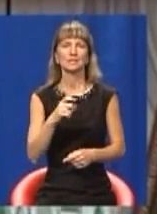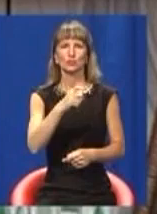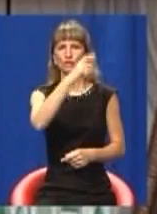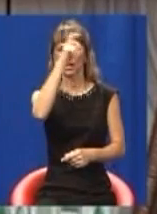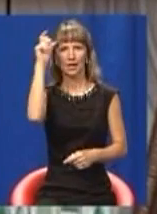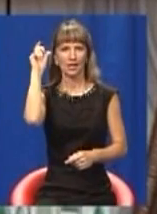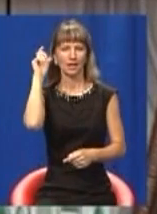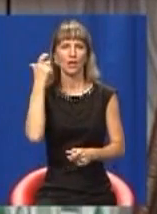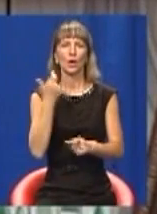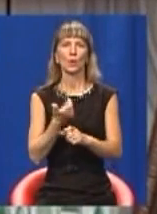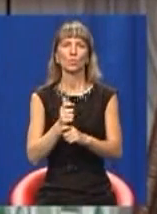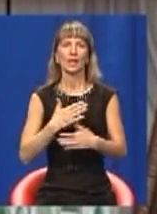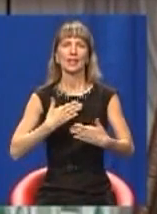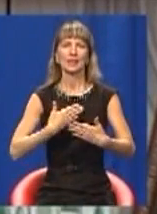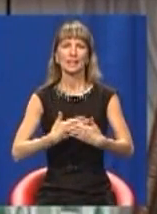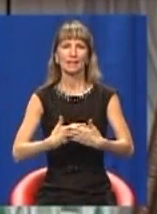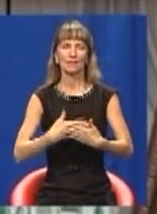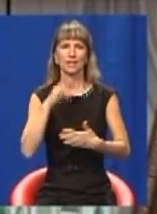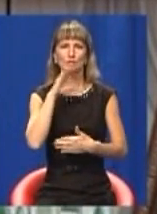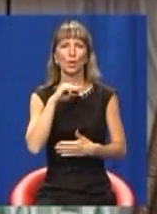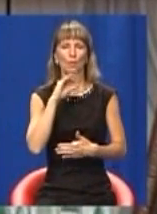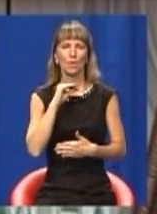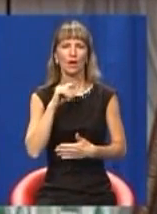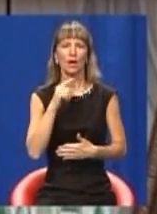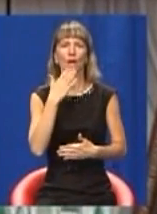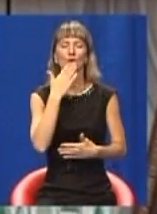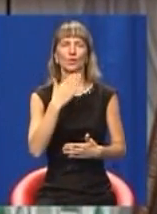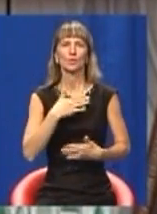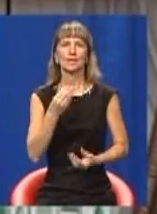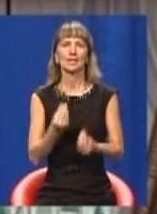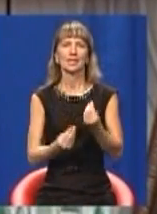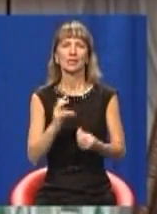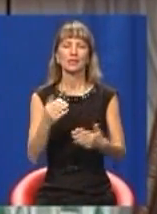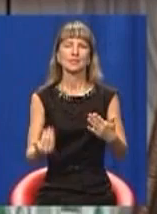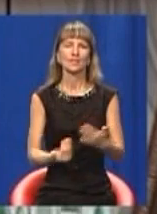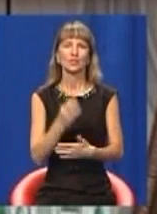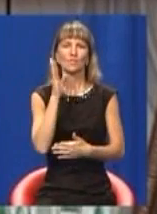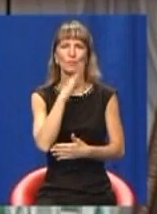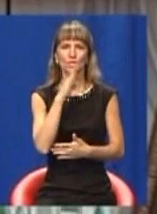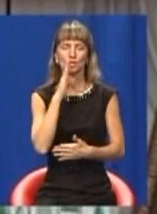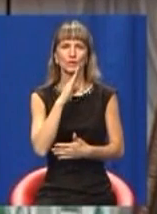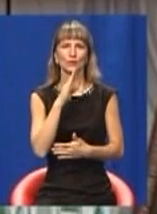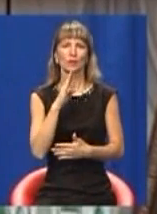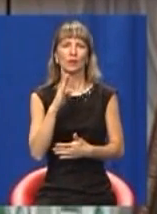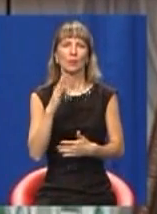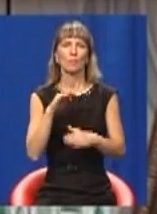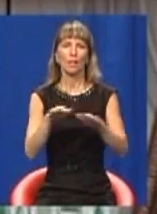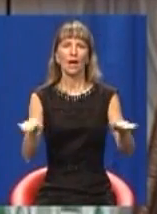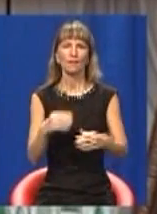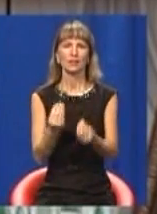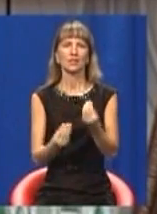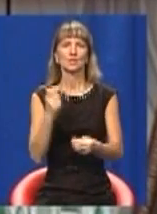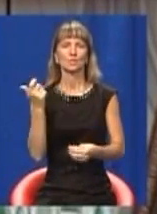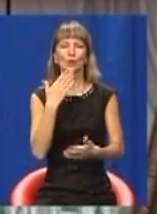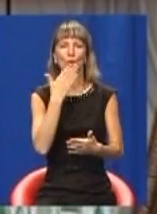Чехии. Это очень активный вид собаки. Они любят игры на свежем воздухе, плавать, играть с хозяином. Они